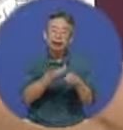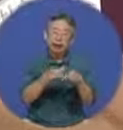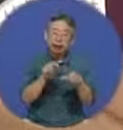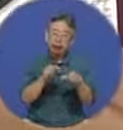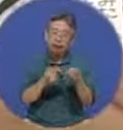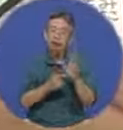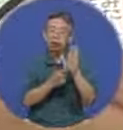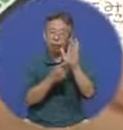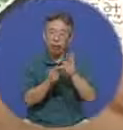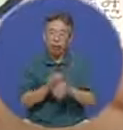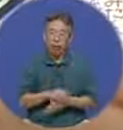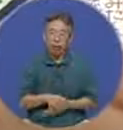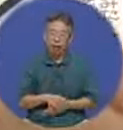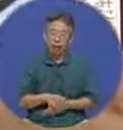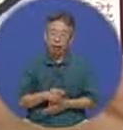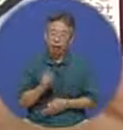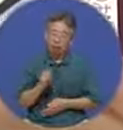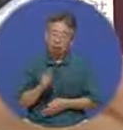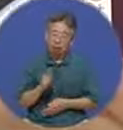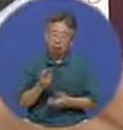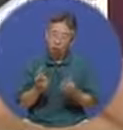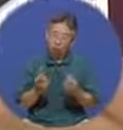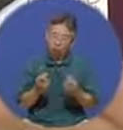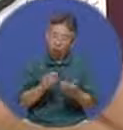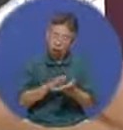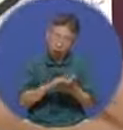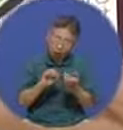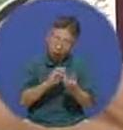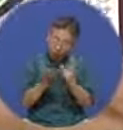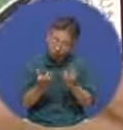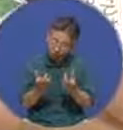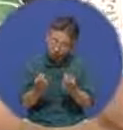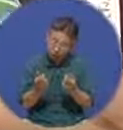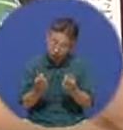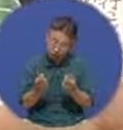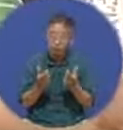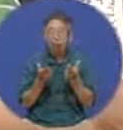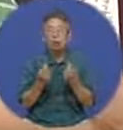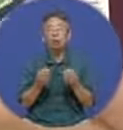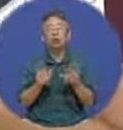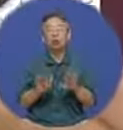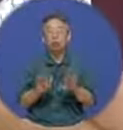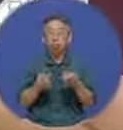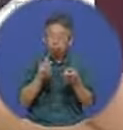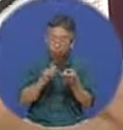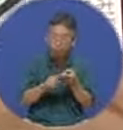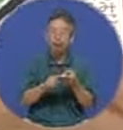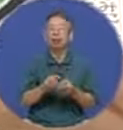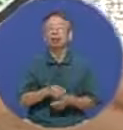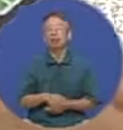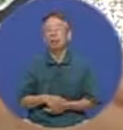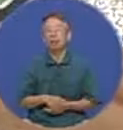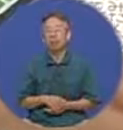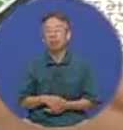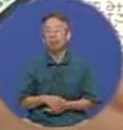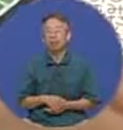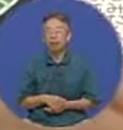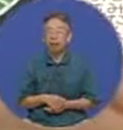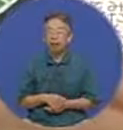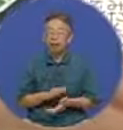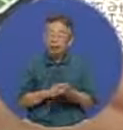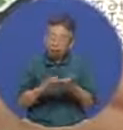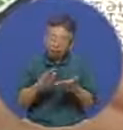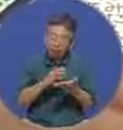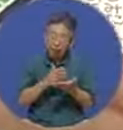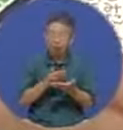名ですけれども、今はこんな風に綺麗に咲いているんでしょうか、 ね、ちょうど今頃が見頃ということですよね、はい、 本当に素敵なイラストです。